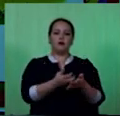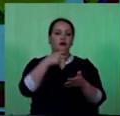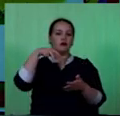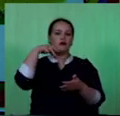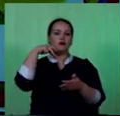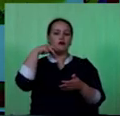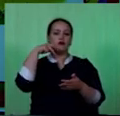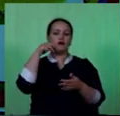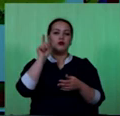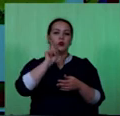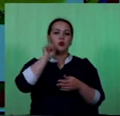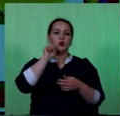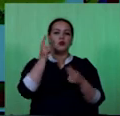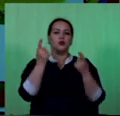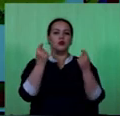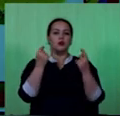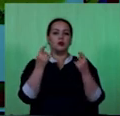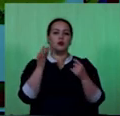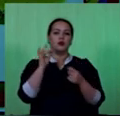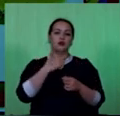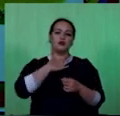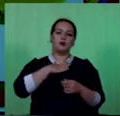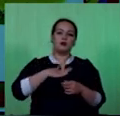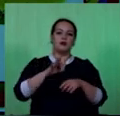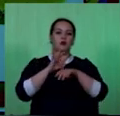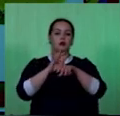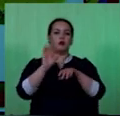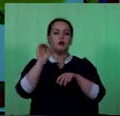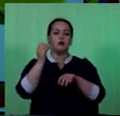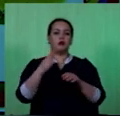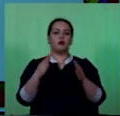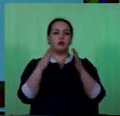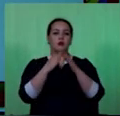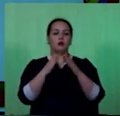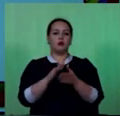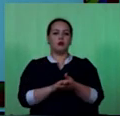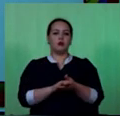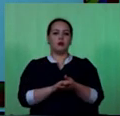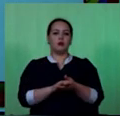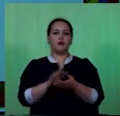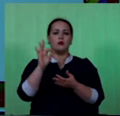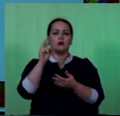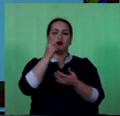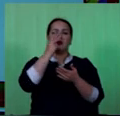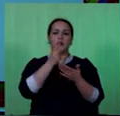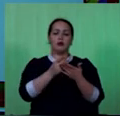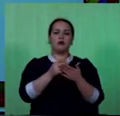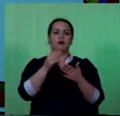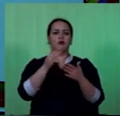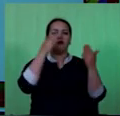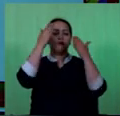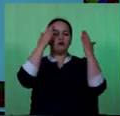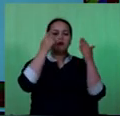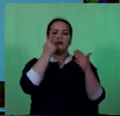молодою где-то и довольный нес ее домой он глядел веселыми